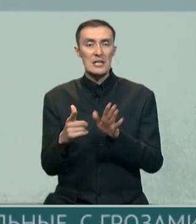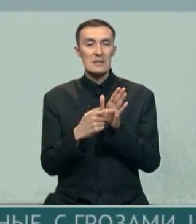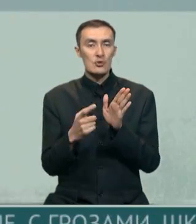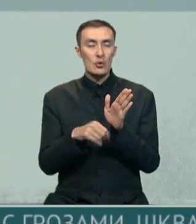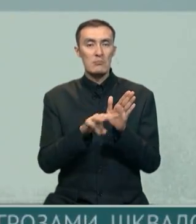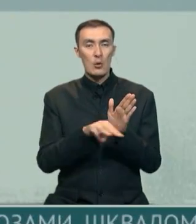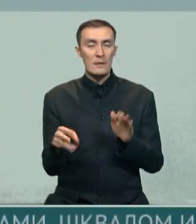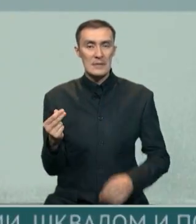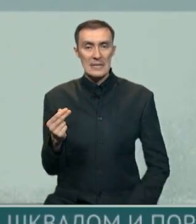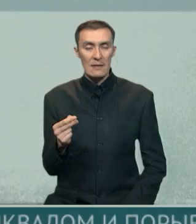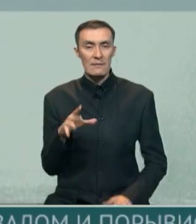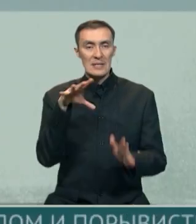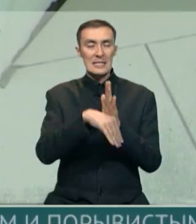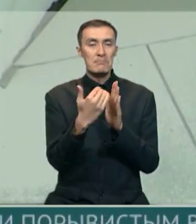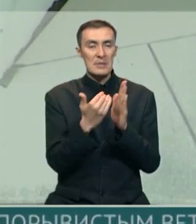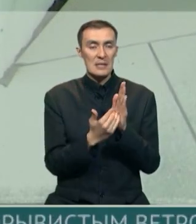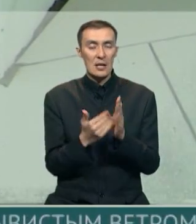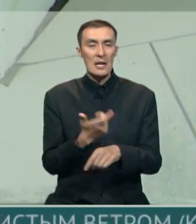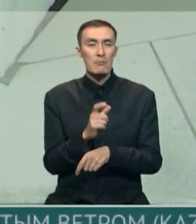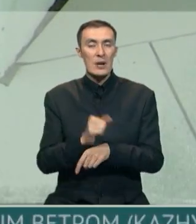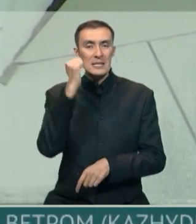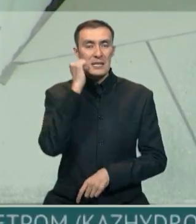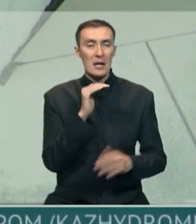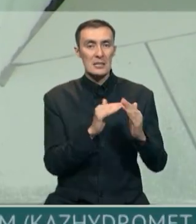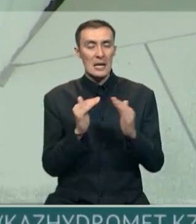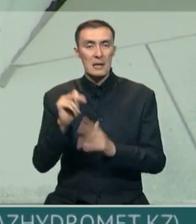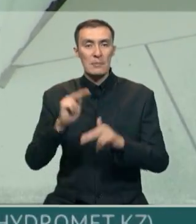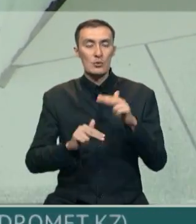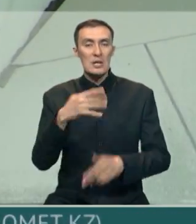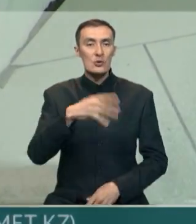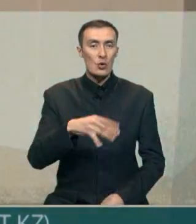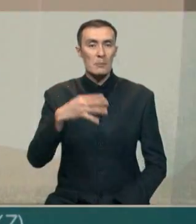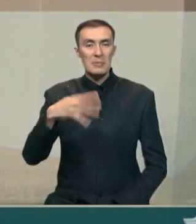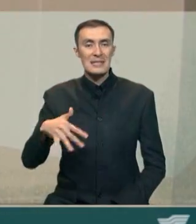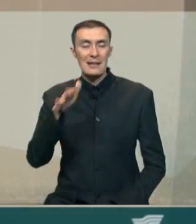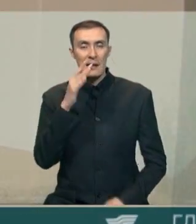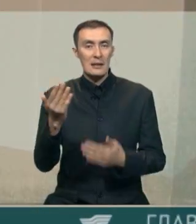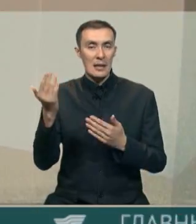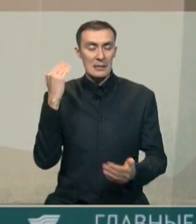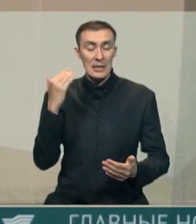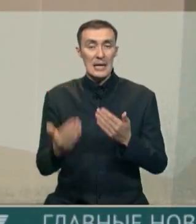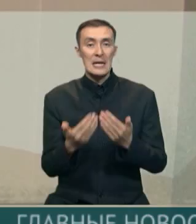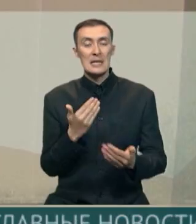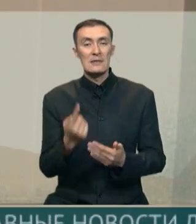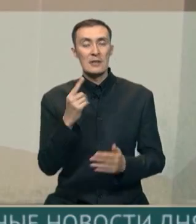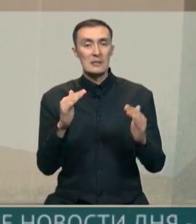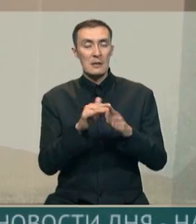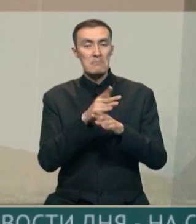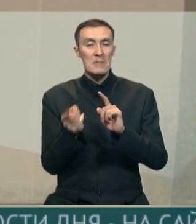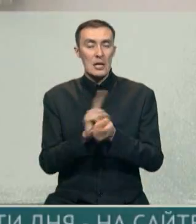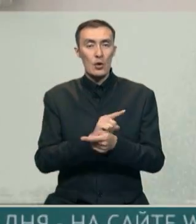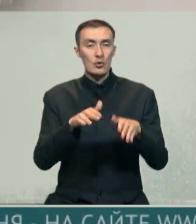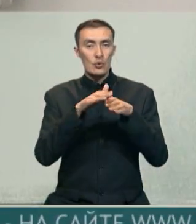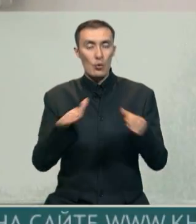700 миллионов тенге. В список попали наиболее старые здания, построенные 40-50 лет назад. Если в одних меняют кровлю и полы,